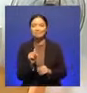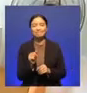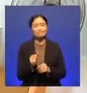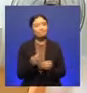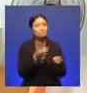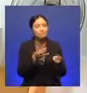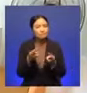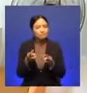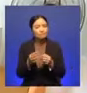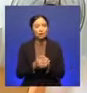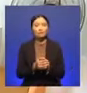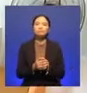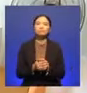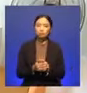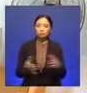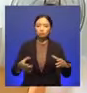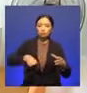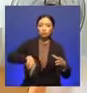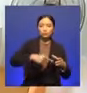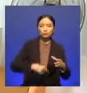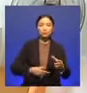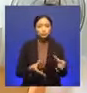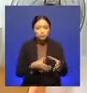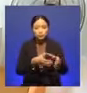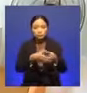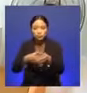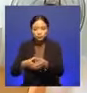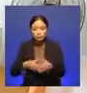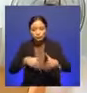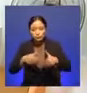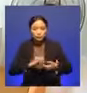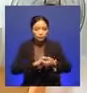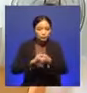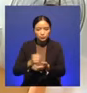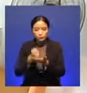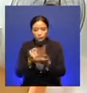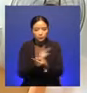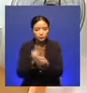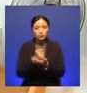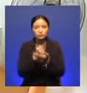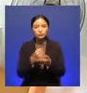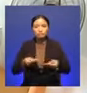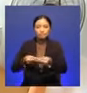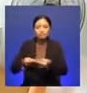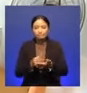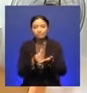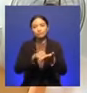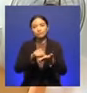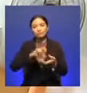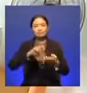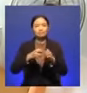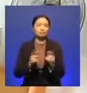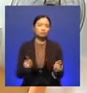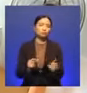ะใช้กลไกที่เรียกว่าเป็น community คือใช้ภาคีใช้การช่วยของชุมชนใช้สังคมเข้ามาช่วยแก้ไขปัญหาผมคิดว่ามันทำให้สังคมไ